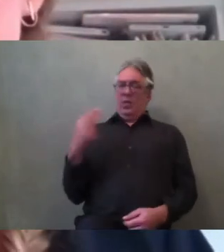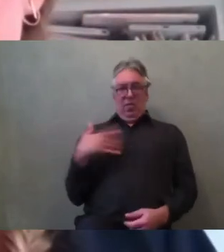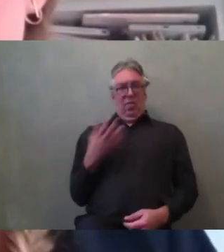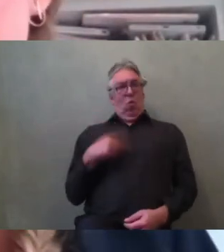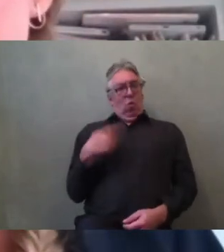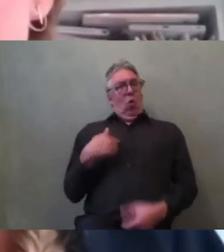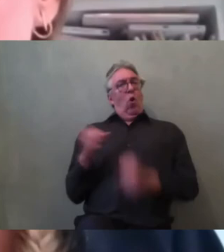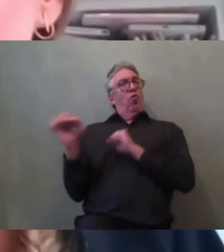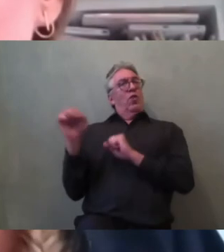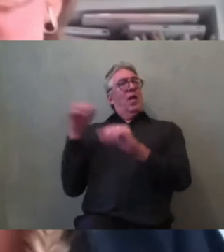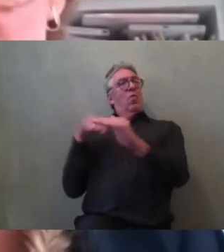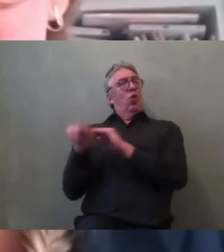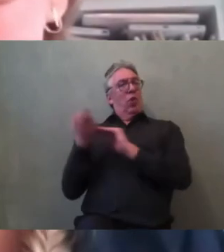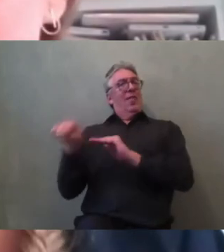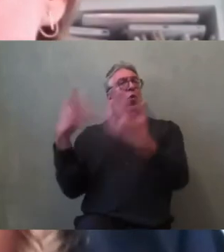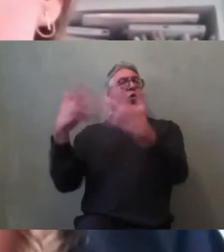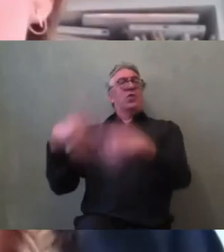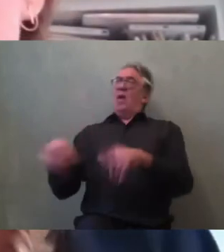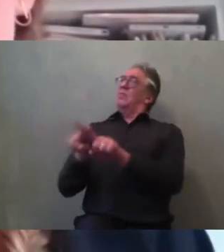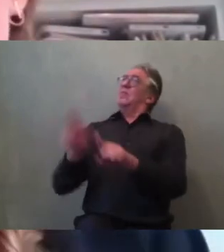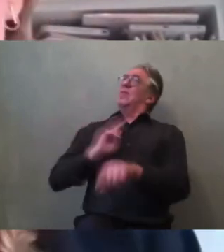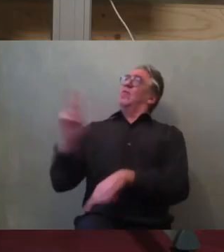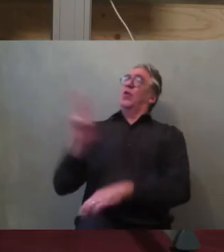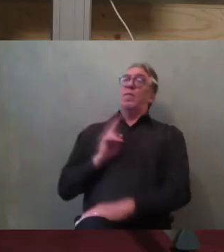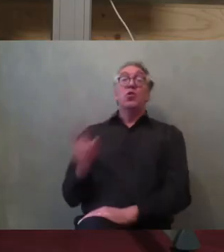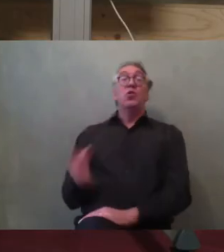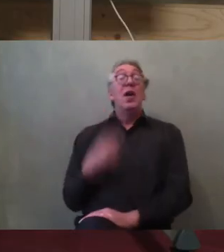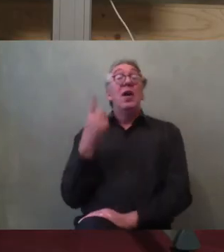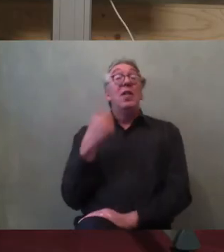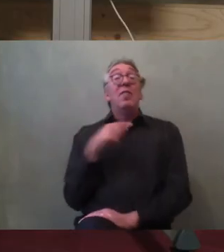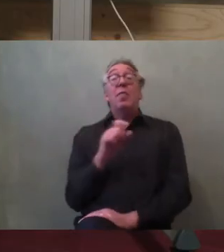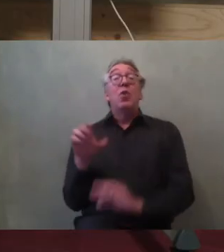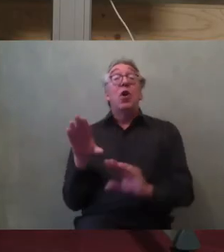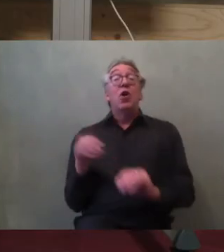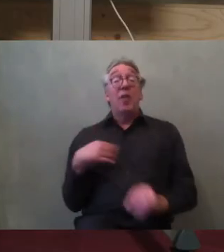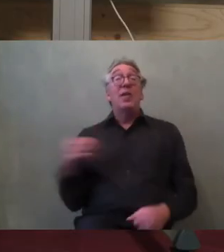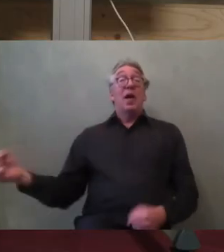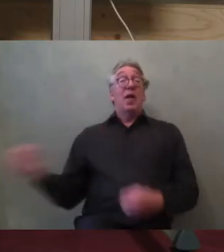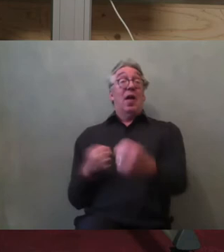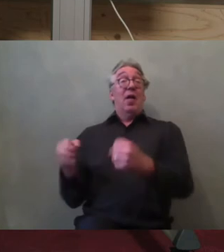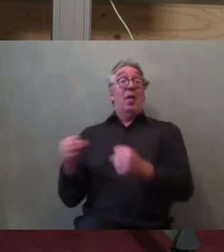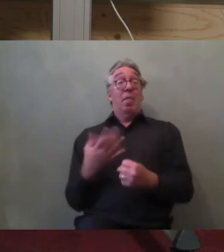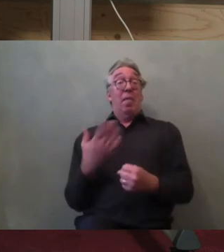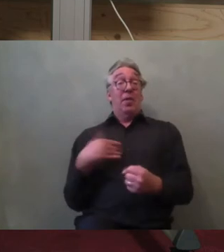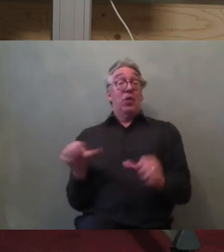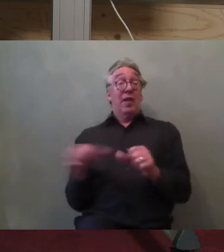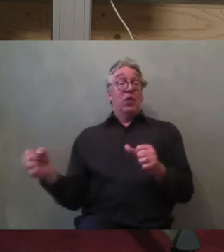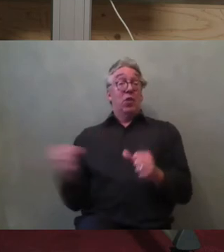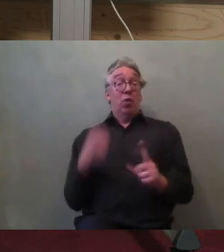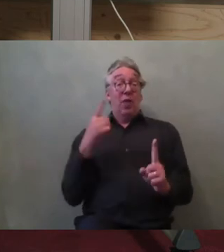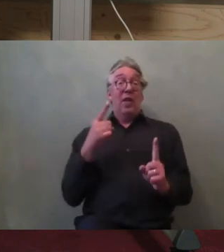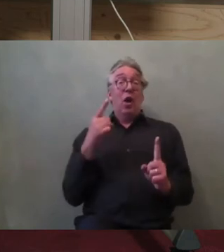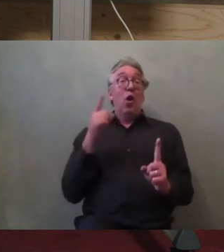als ze daar zijn. Een van de dingen die we hebben gedaan is bijvoorbeeld het aannemen van een aantal collega's, waaronder een